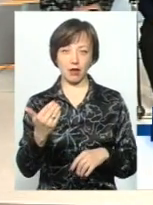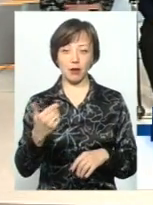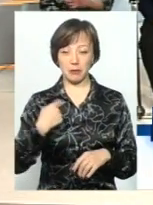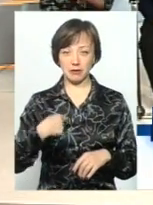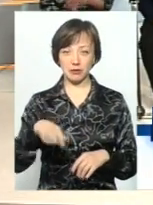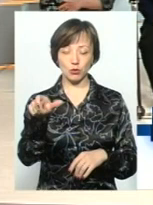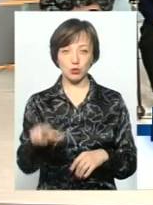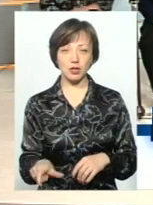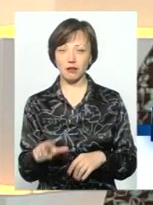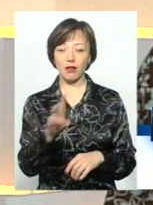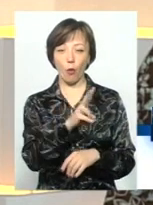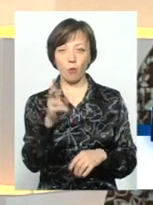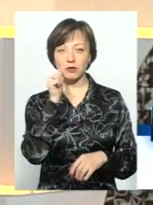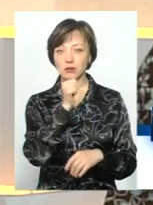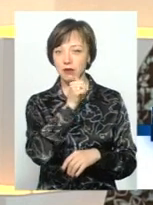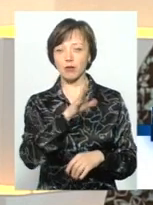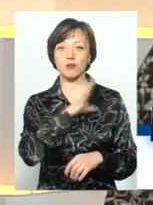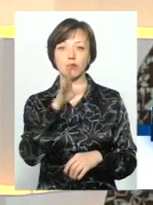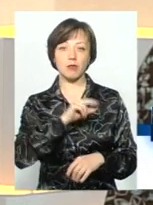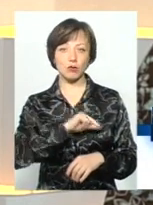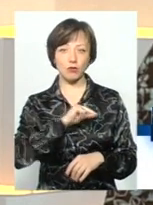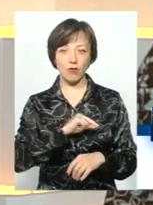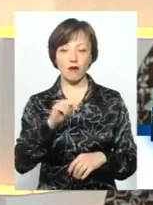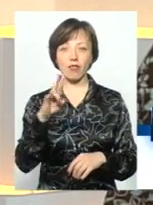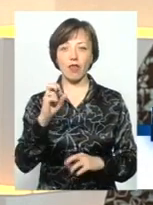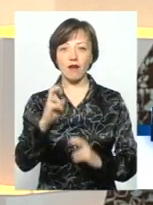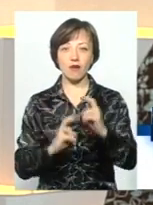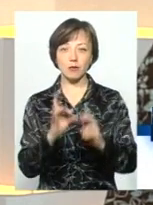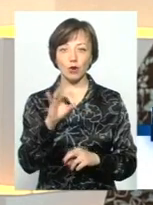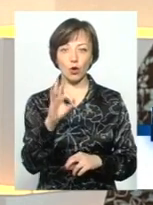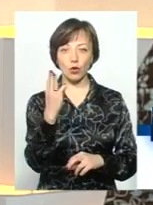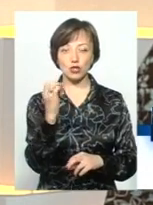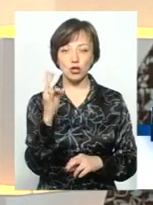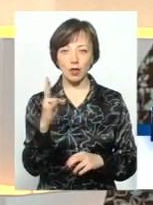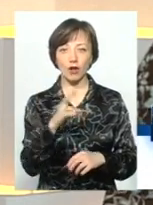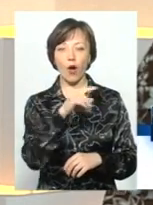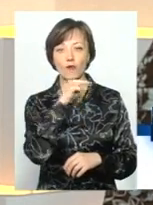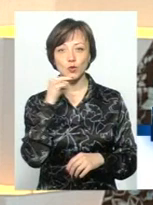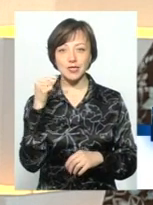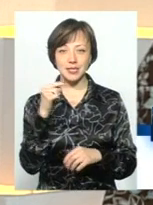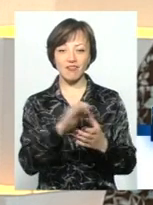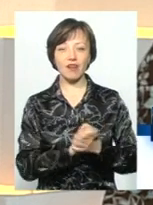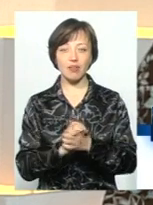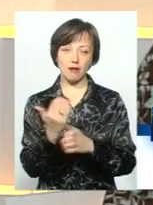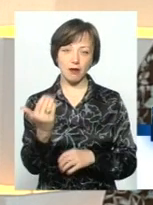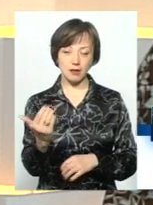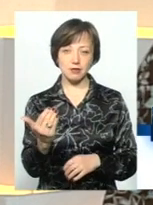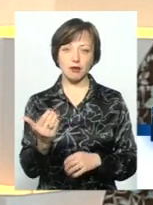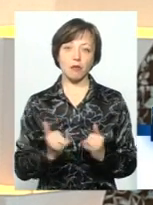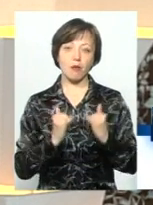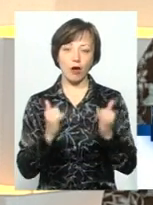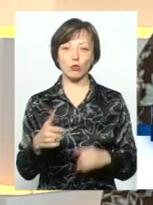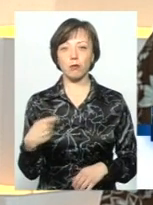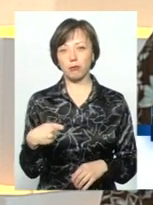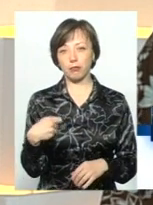що він і працював на фабриці «Рошен», так, в Російській Федерації, яка належить пану